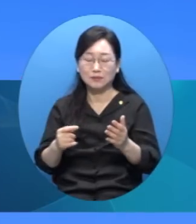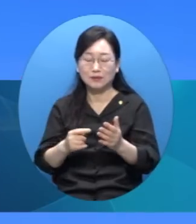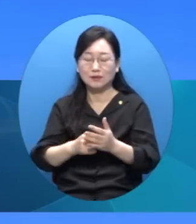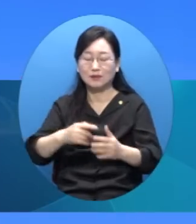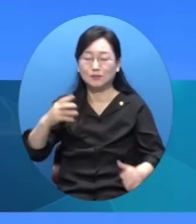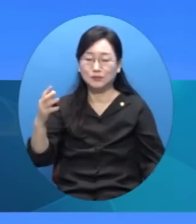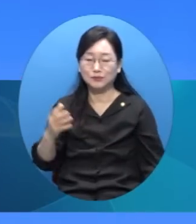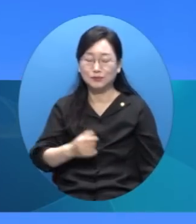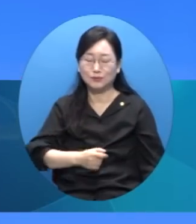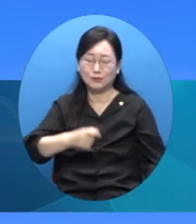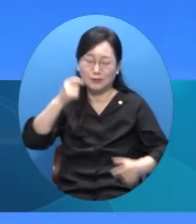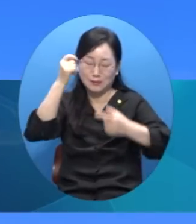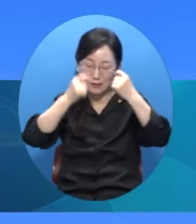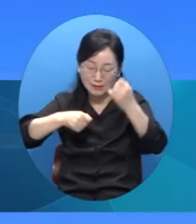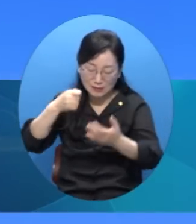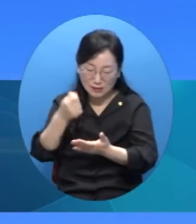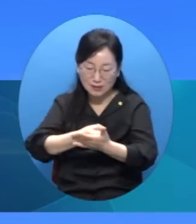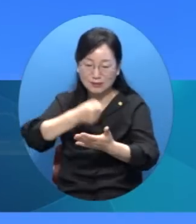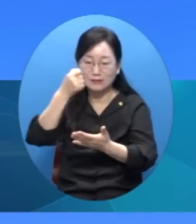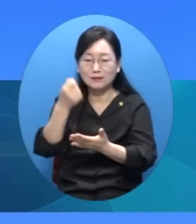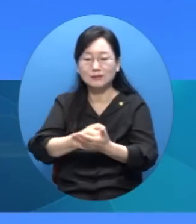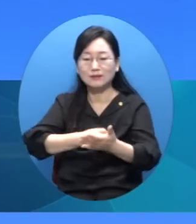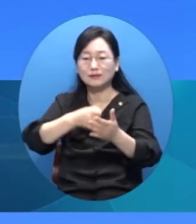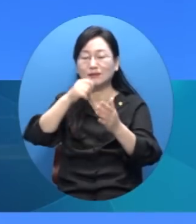쓰라린 마음으로